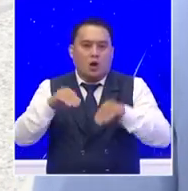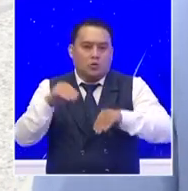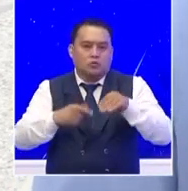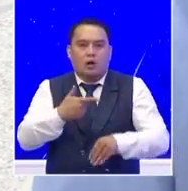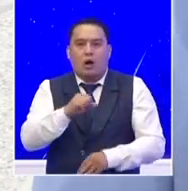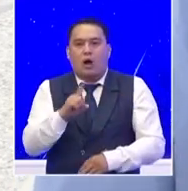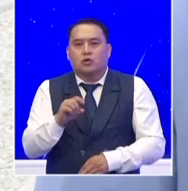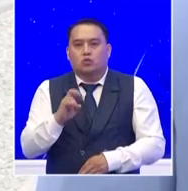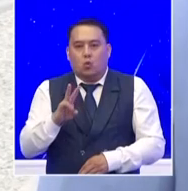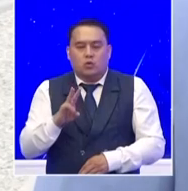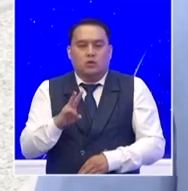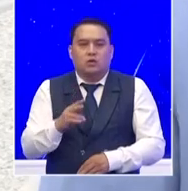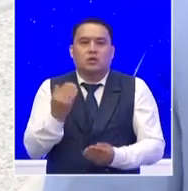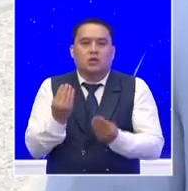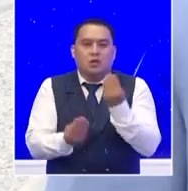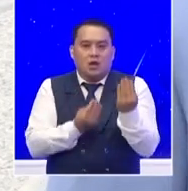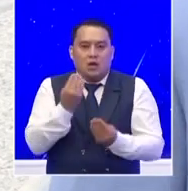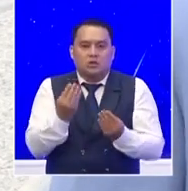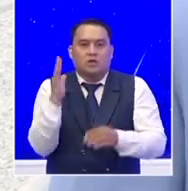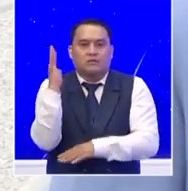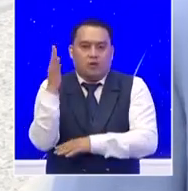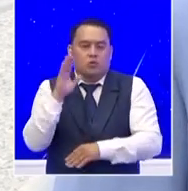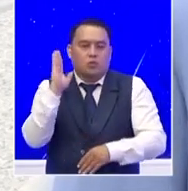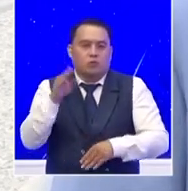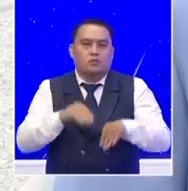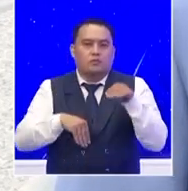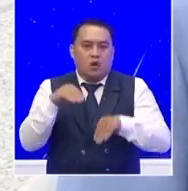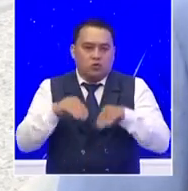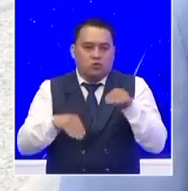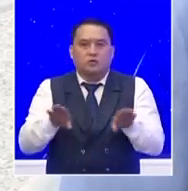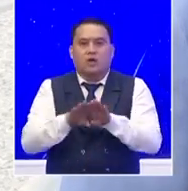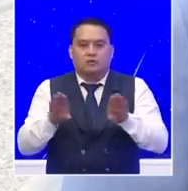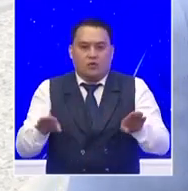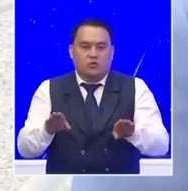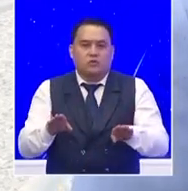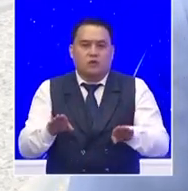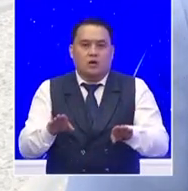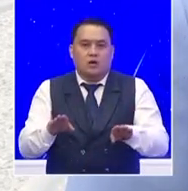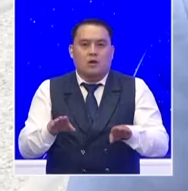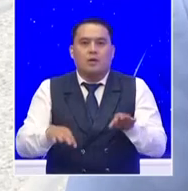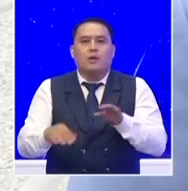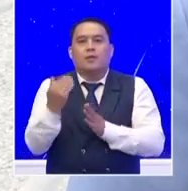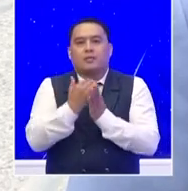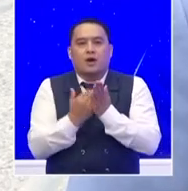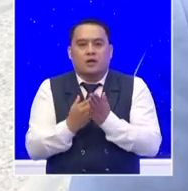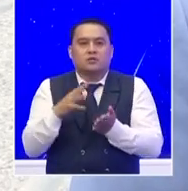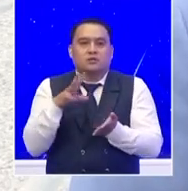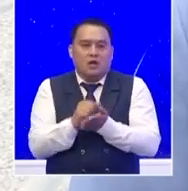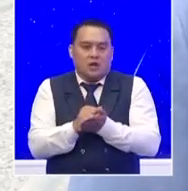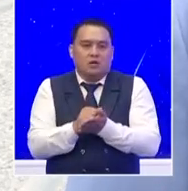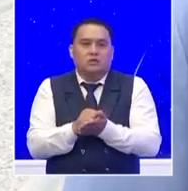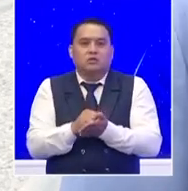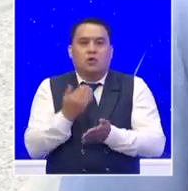газон, детские площадки будут, деревья хвойные будут посажены. Соответственно, значит, здесь по программе «Дорожная